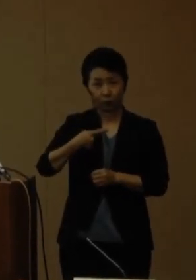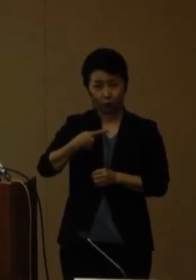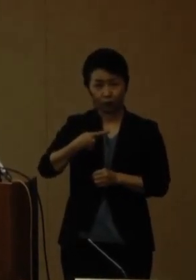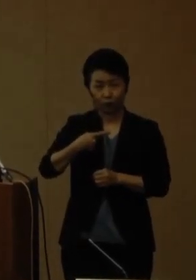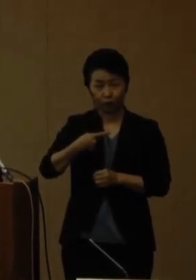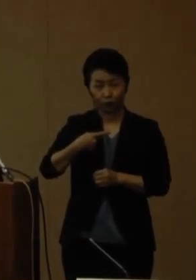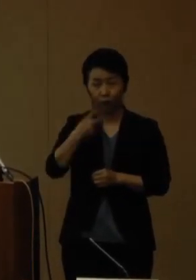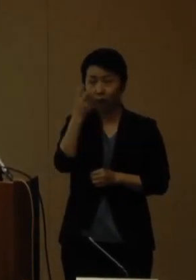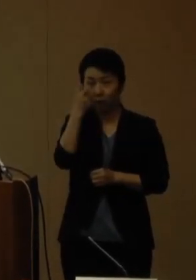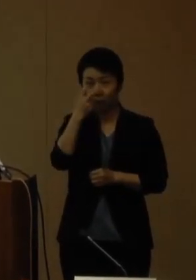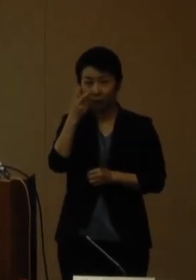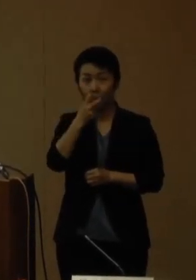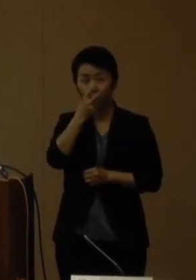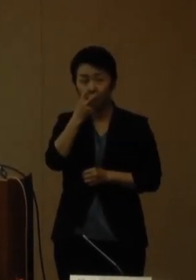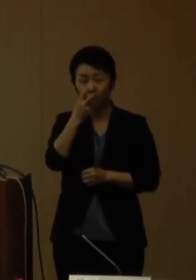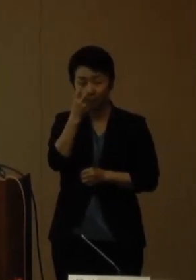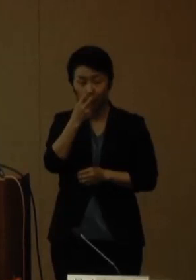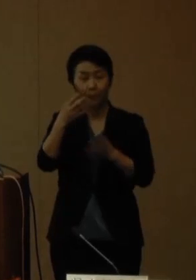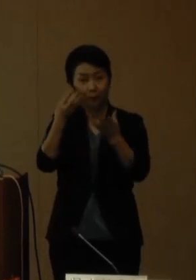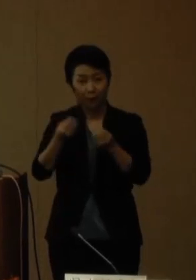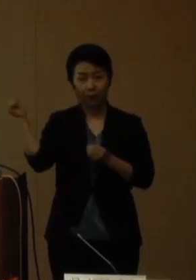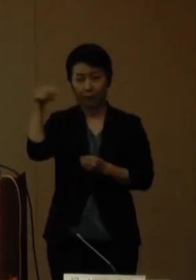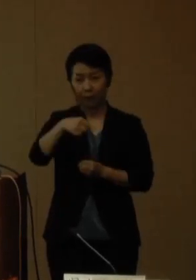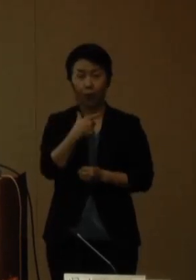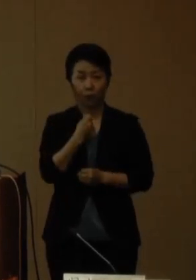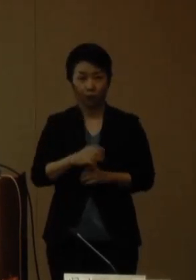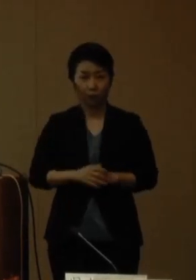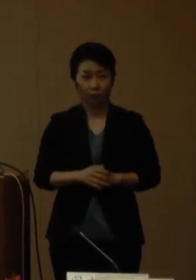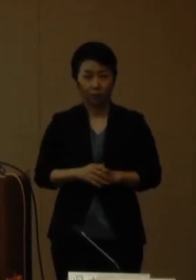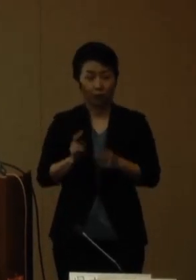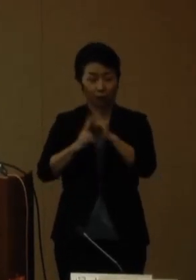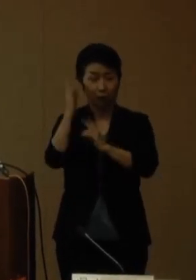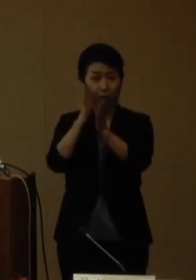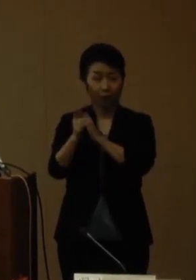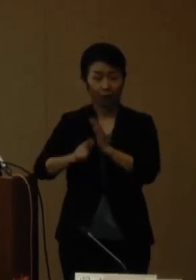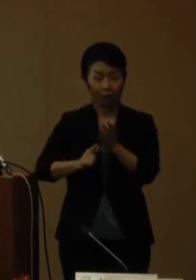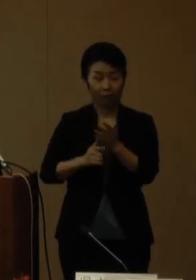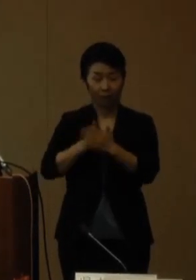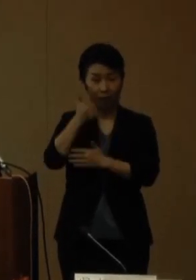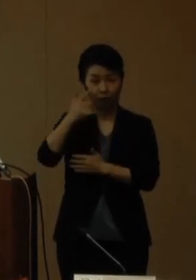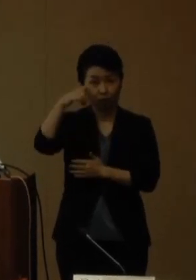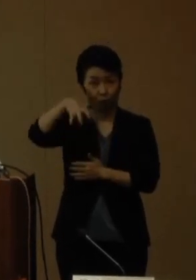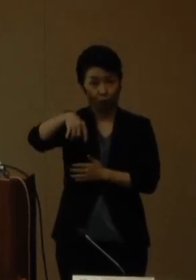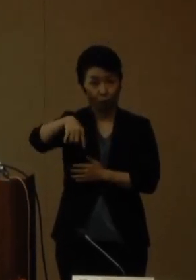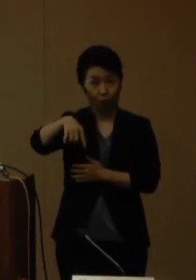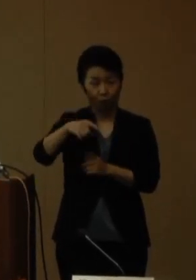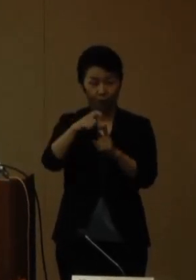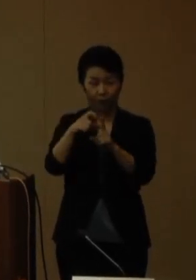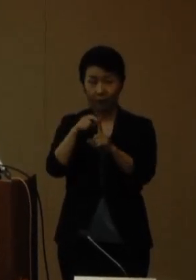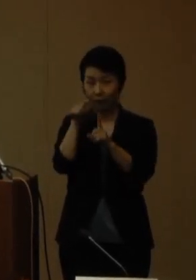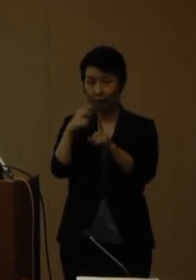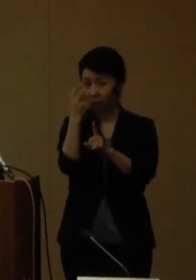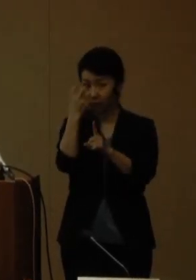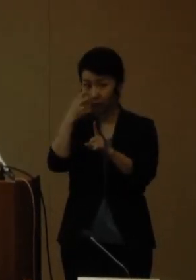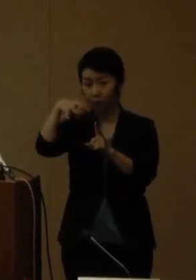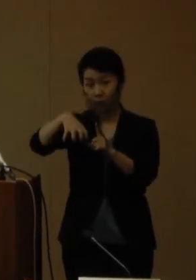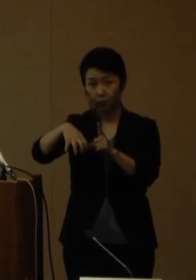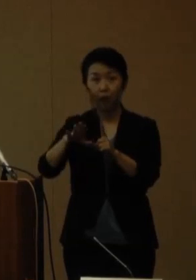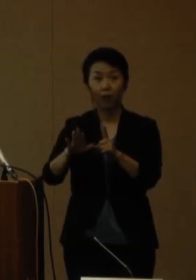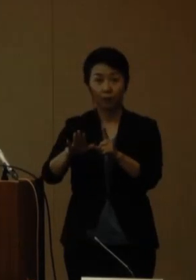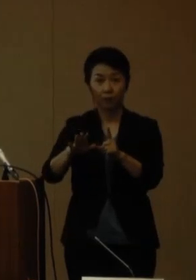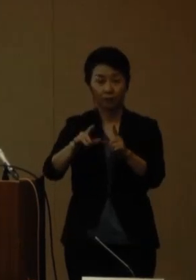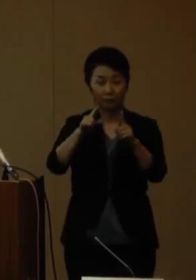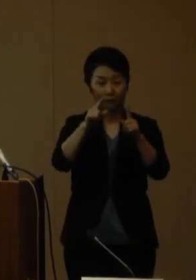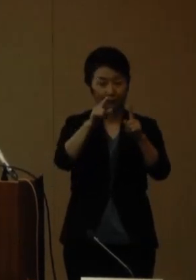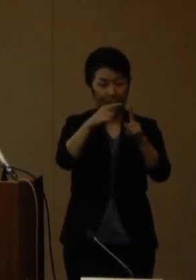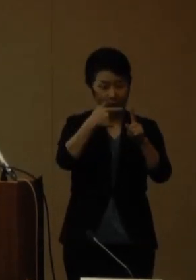。沖縄県は那覇空港到着時にPCR 検査を受検できる体制 NAP